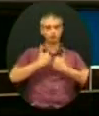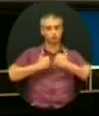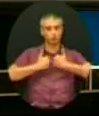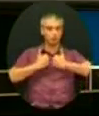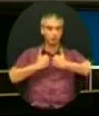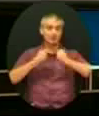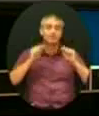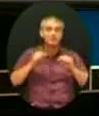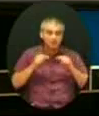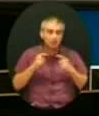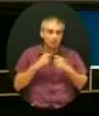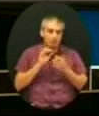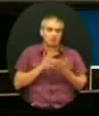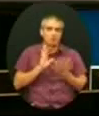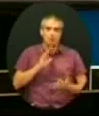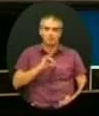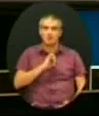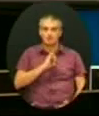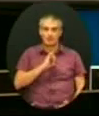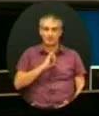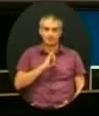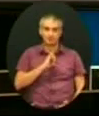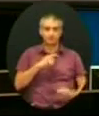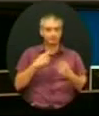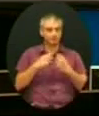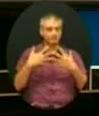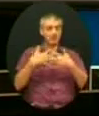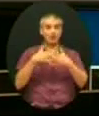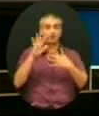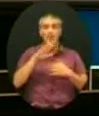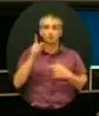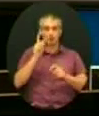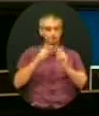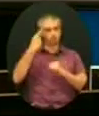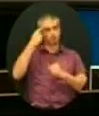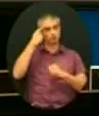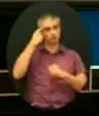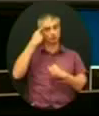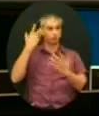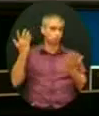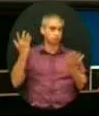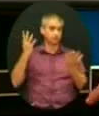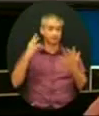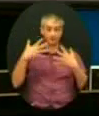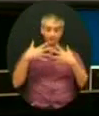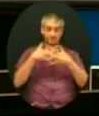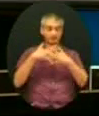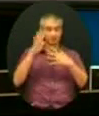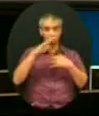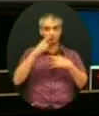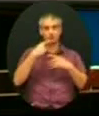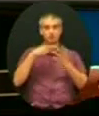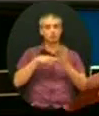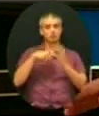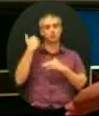וכו'. וכאן זה נוגע בנקודה מאוד מעניינת לגבי האיחוד האירופאי, שאנשים חשבו בטעות שהאיחוד האירופאי מסמן את